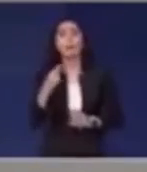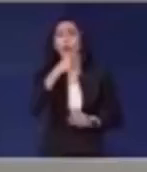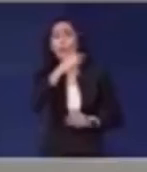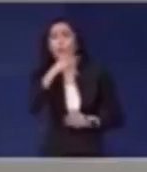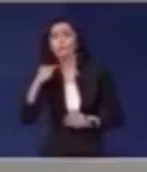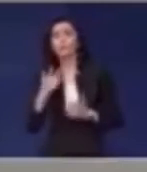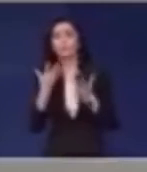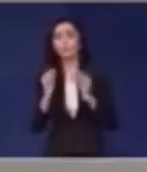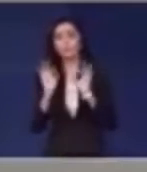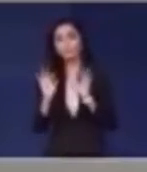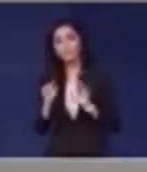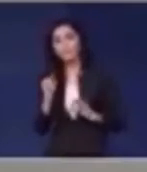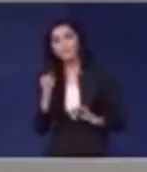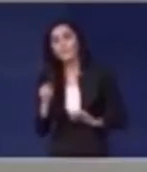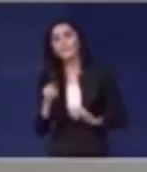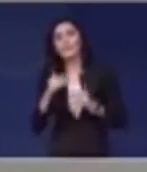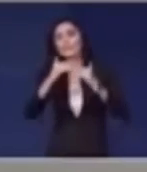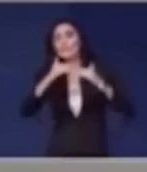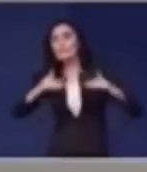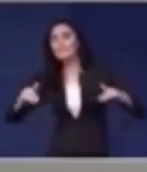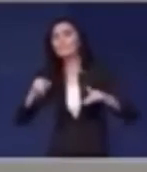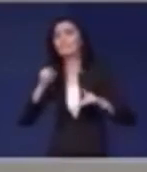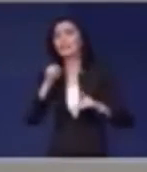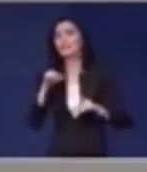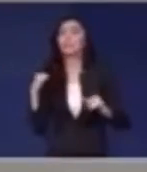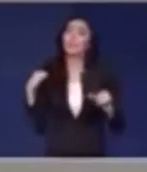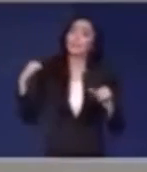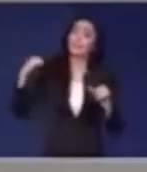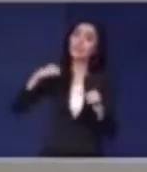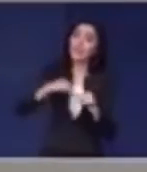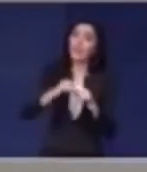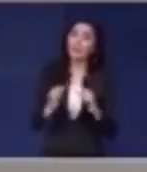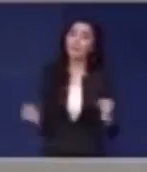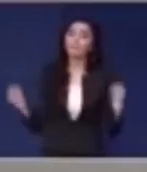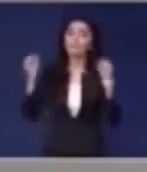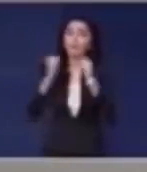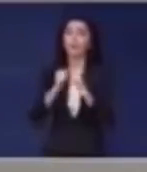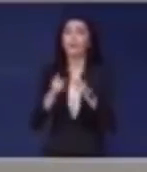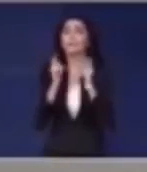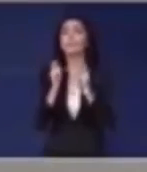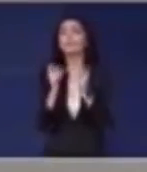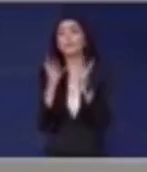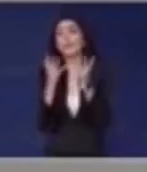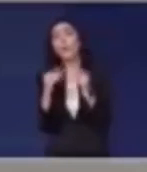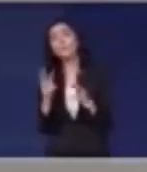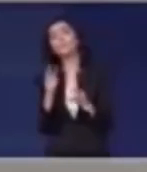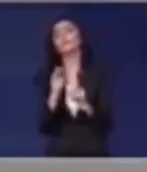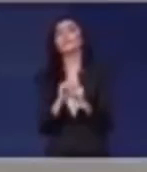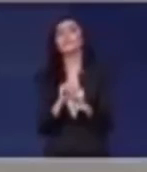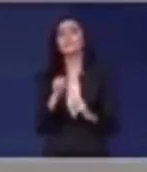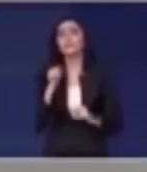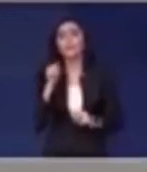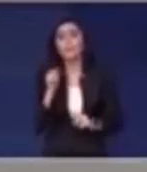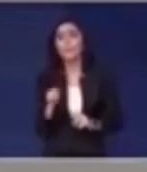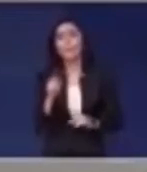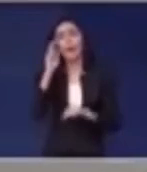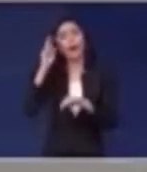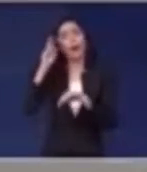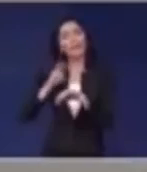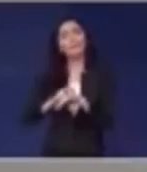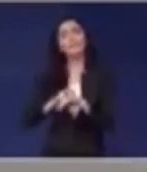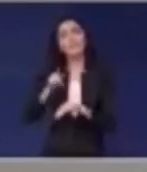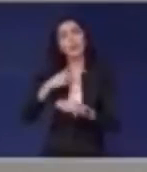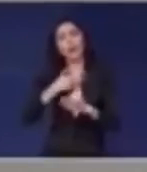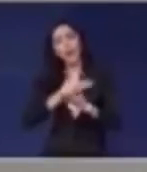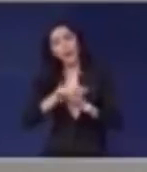olumsuzluk durumunda sınırlamaları yeniden artırmaya mecbur kalmamak için bu hatırlatmaları